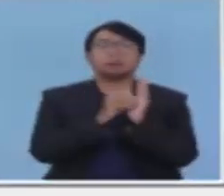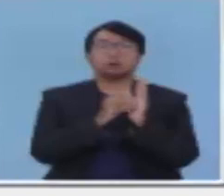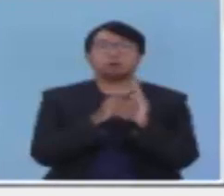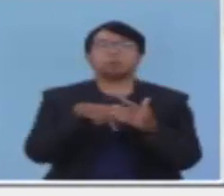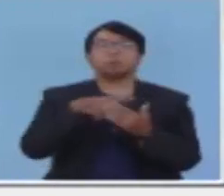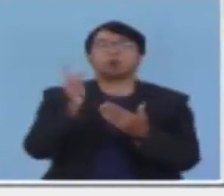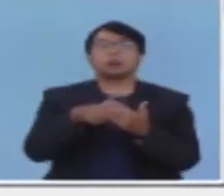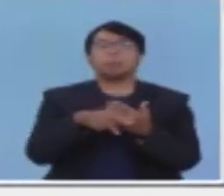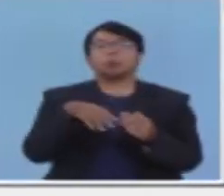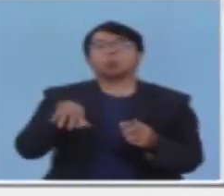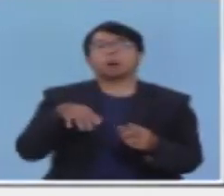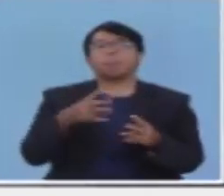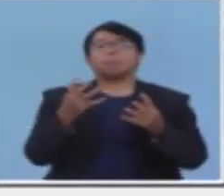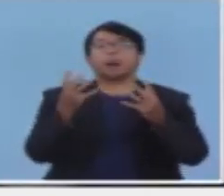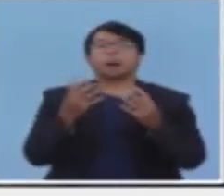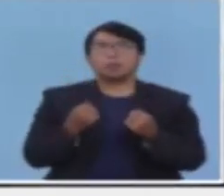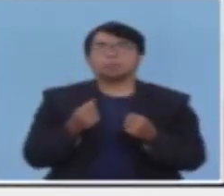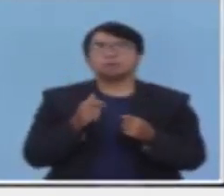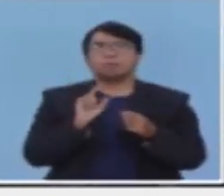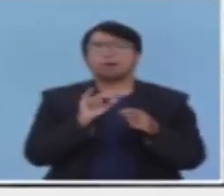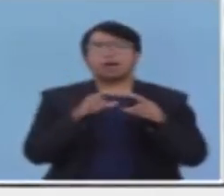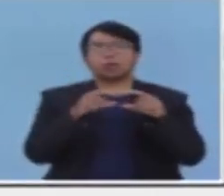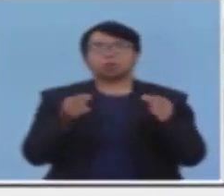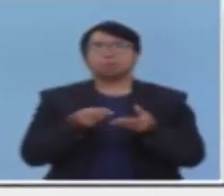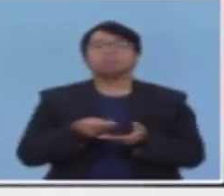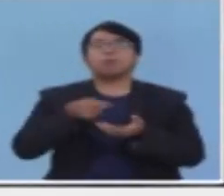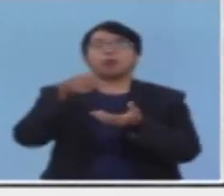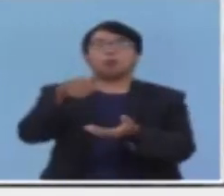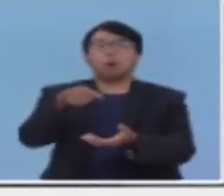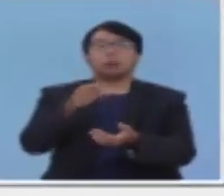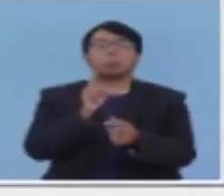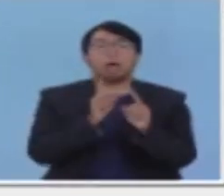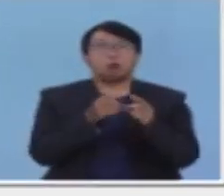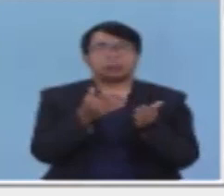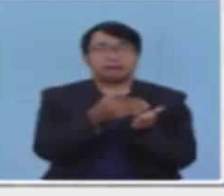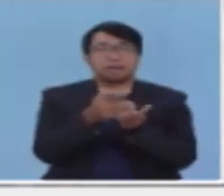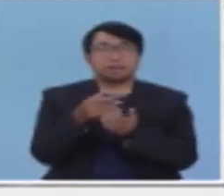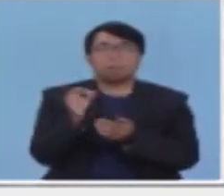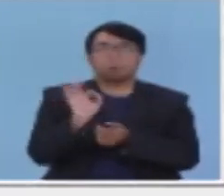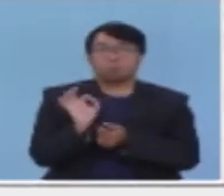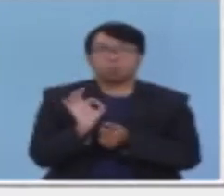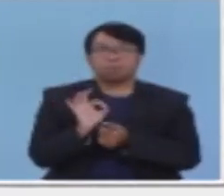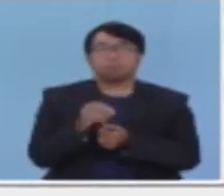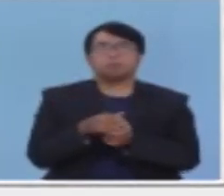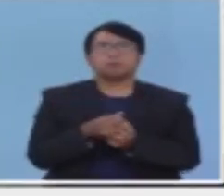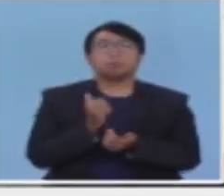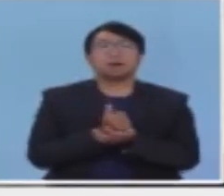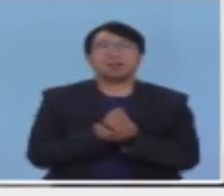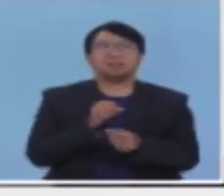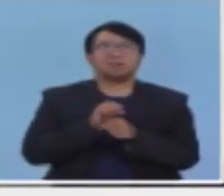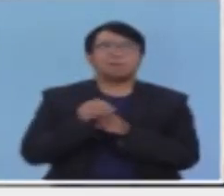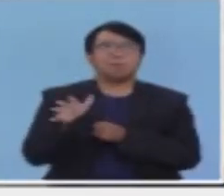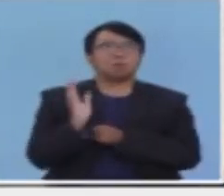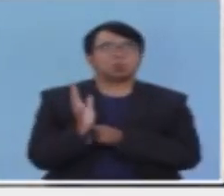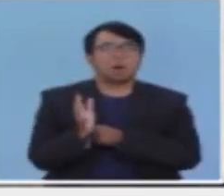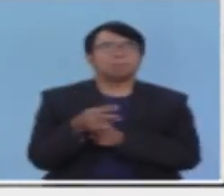yang belum, yang masih dalam proses pendataan adalah mereka yang terdampak atau yang disebut miskin baru.